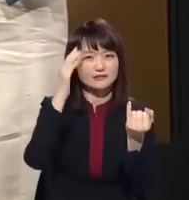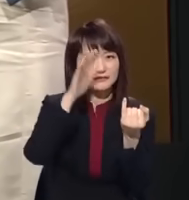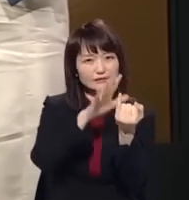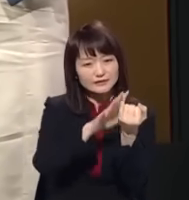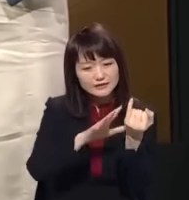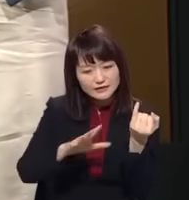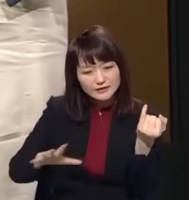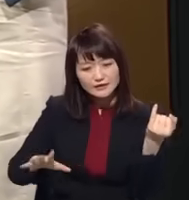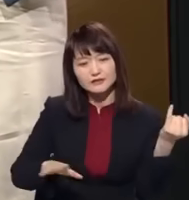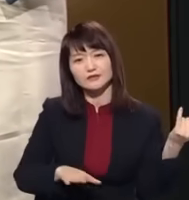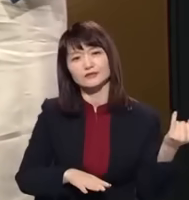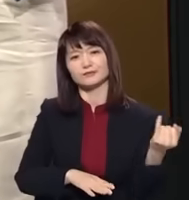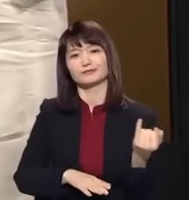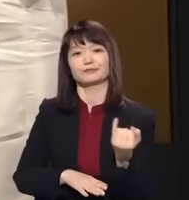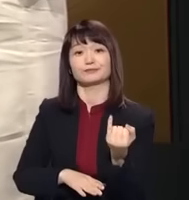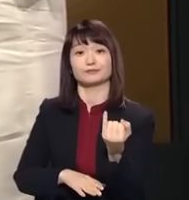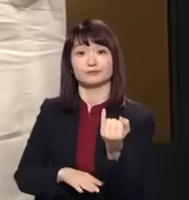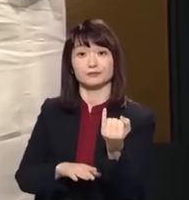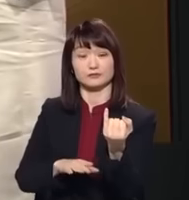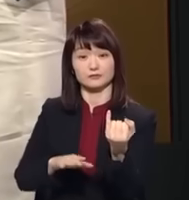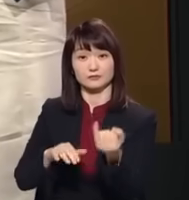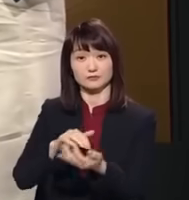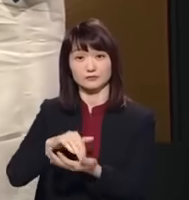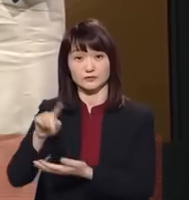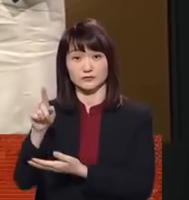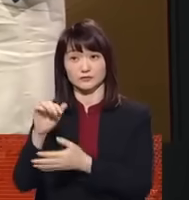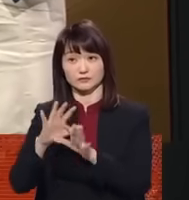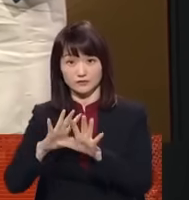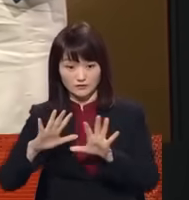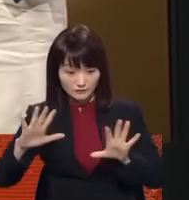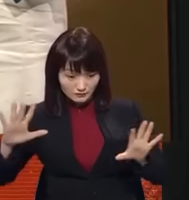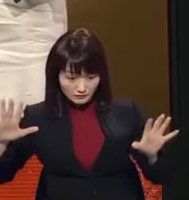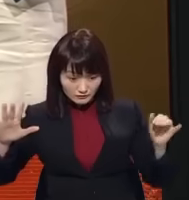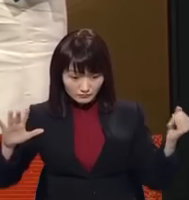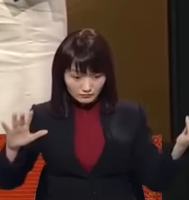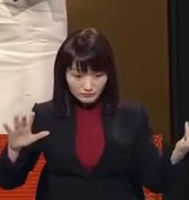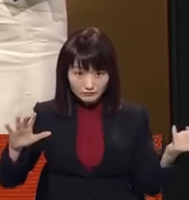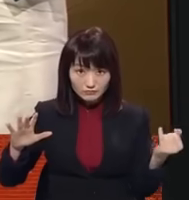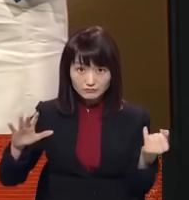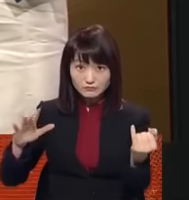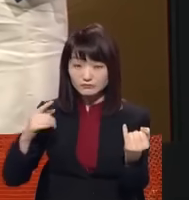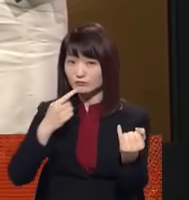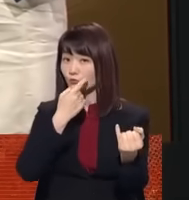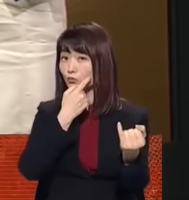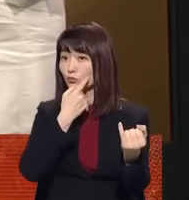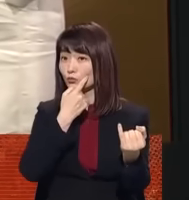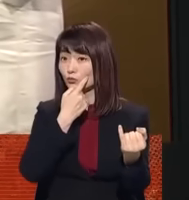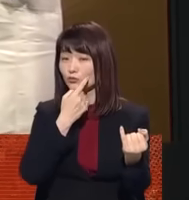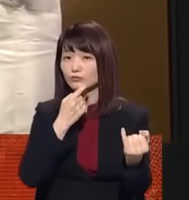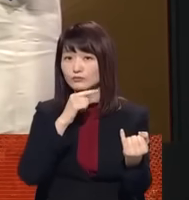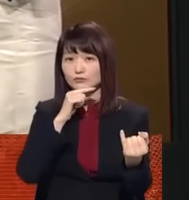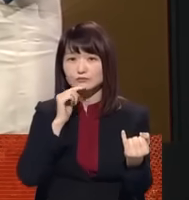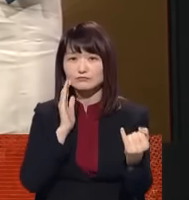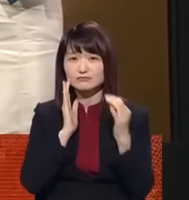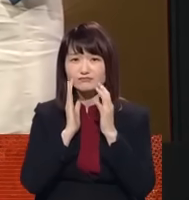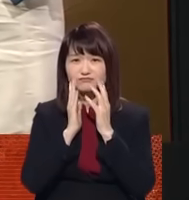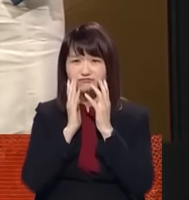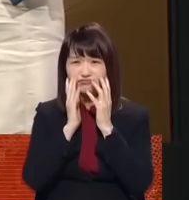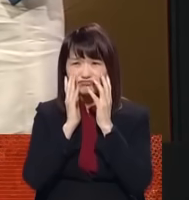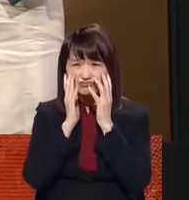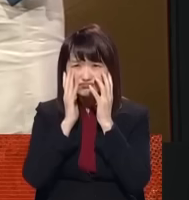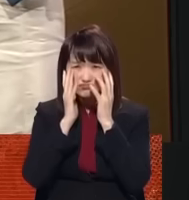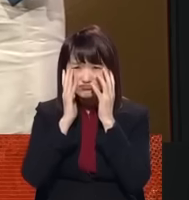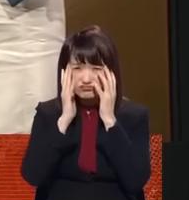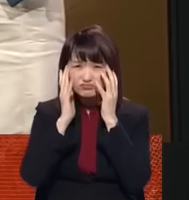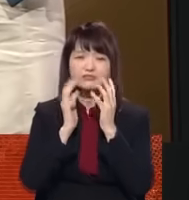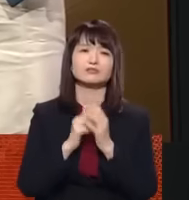식장에 들어섰습니다. 그런데 수백 명의 하객 앞에 선 신부의 볼이 점점 빨개지기 시작하더니